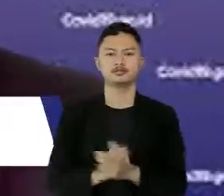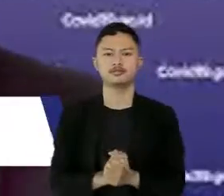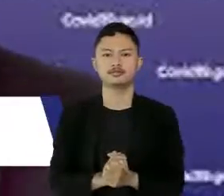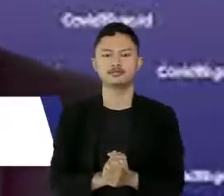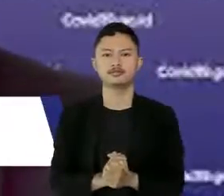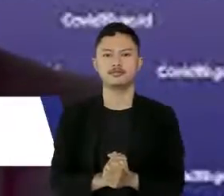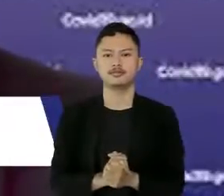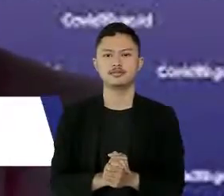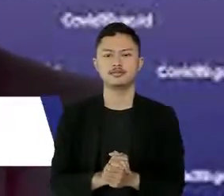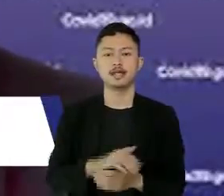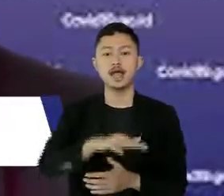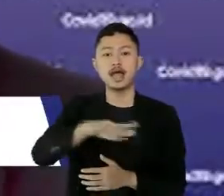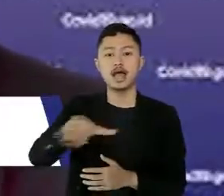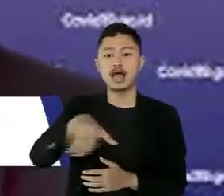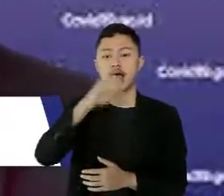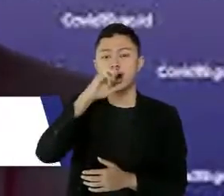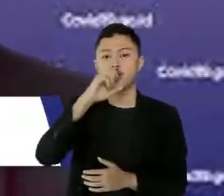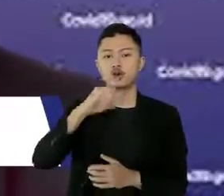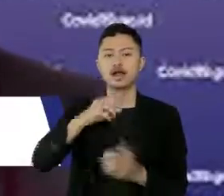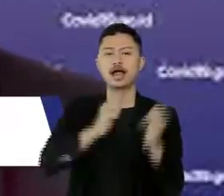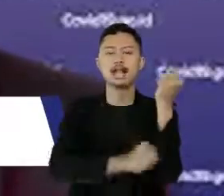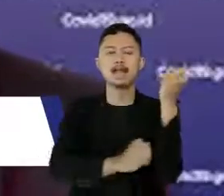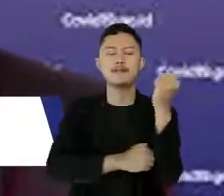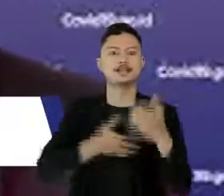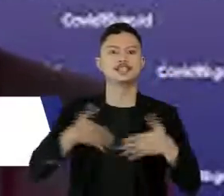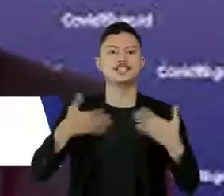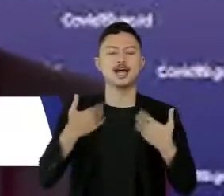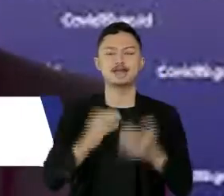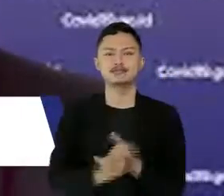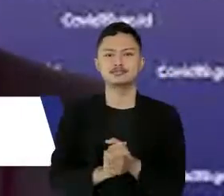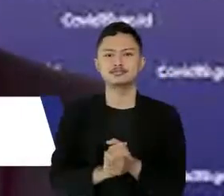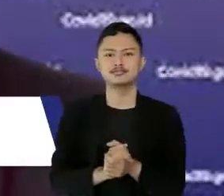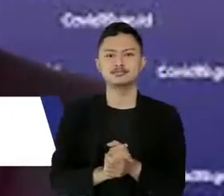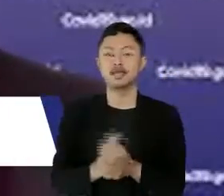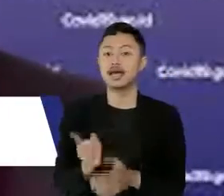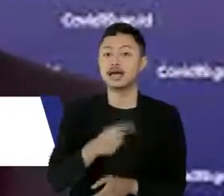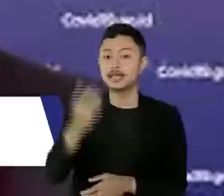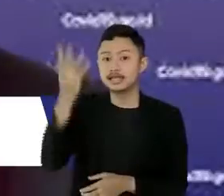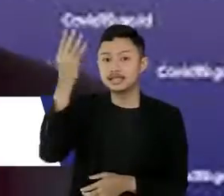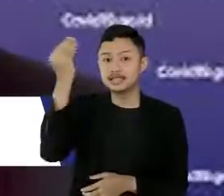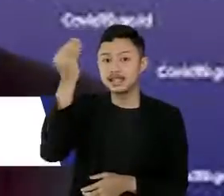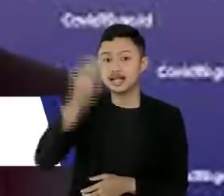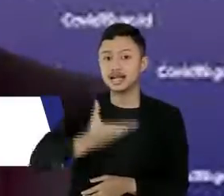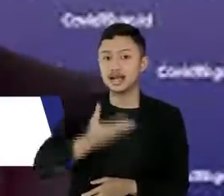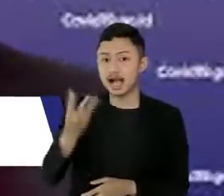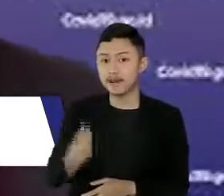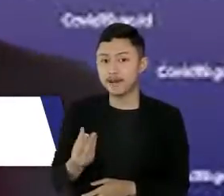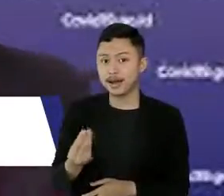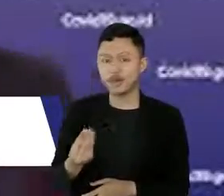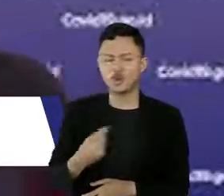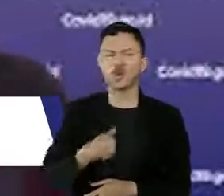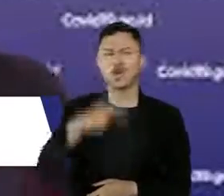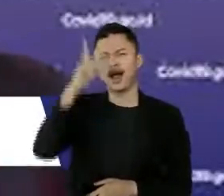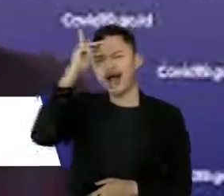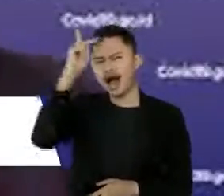sungguh segar air legen. Kapan kita jalan-jalan? Sudah lama jadi kangen.